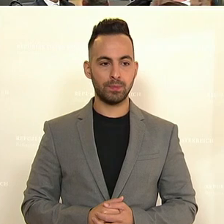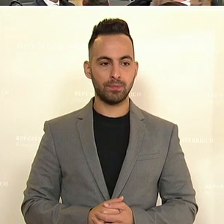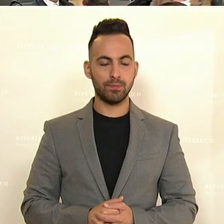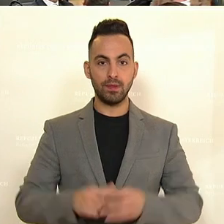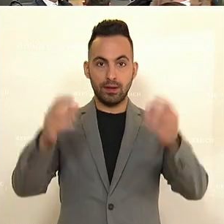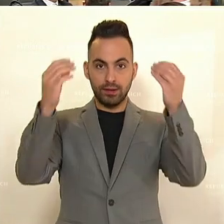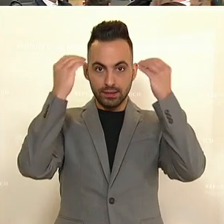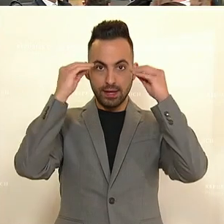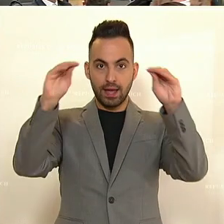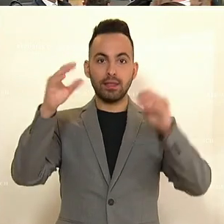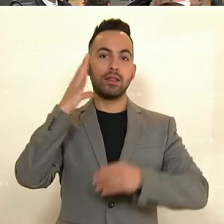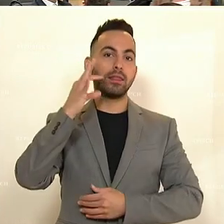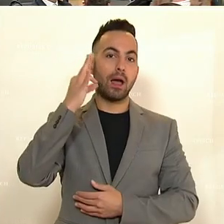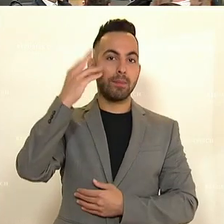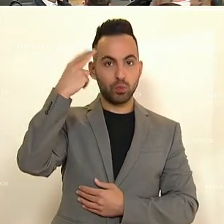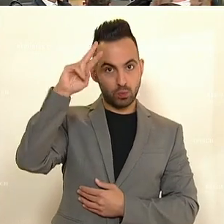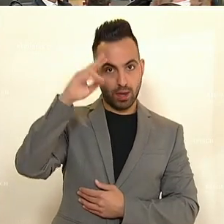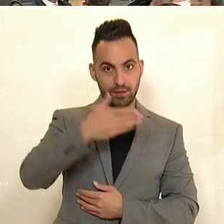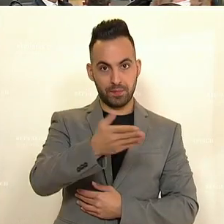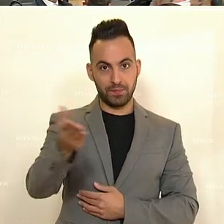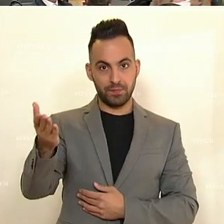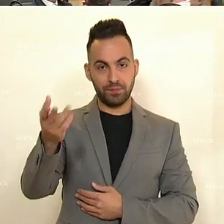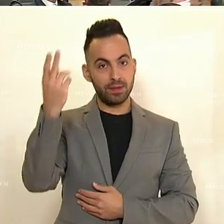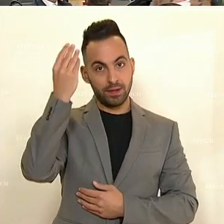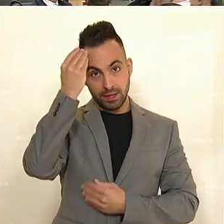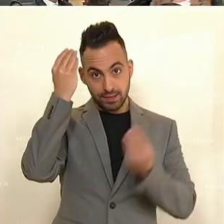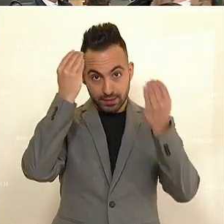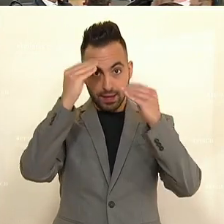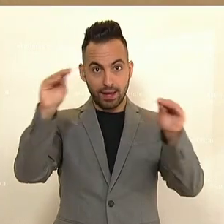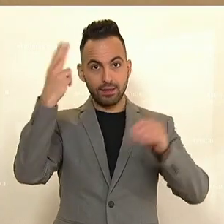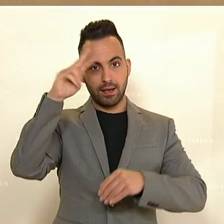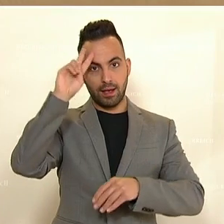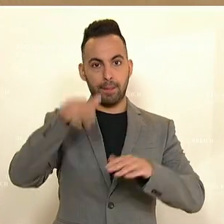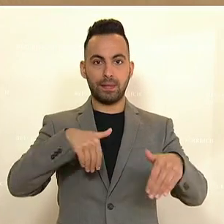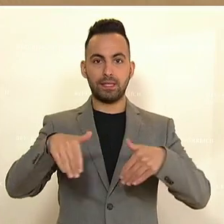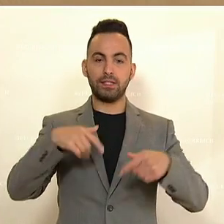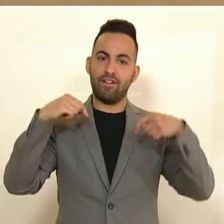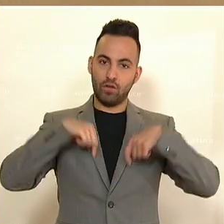Sehr geehrte Damen und Herren, sehr geehrter Herr Minister, danke, Herr Vorsitzender.